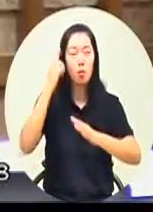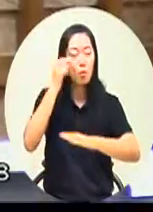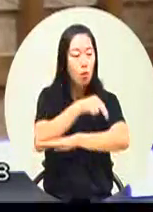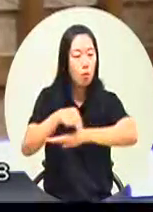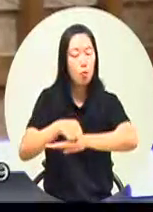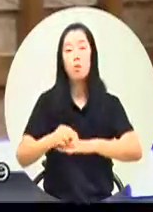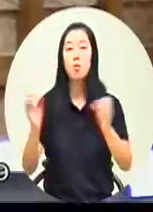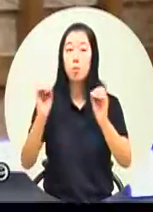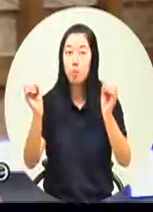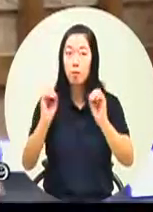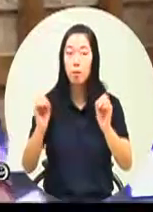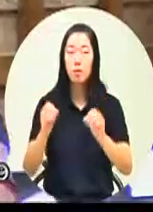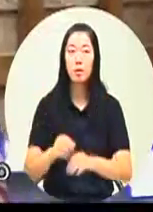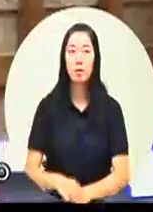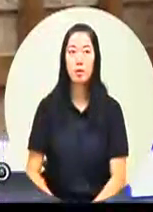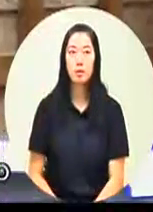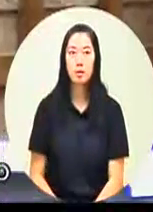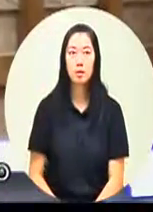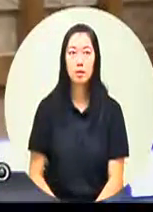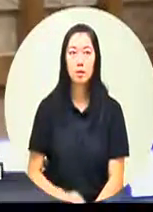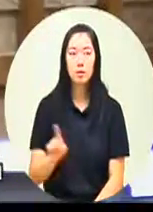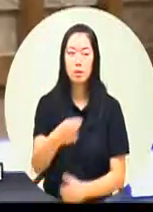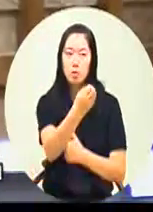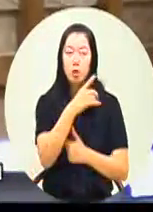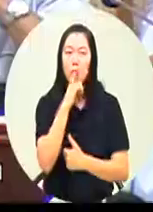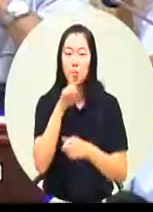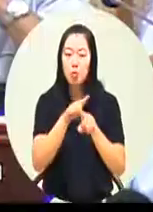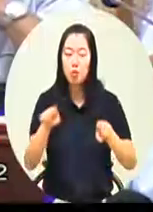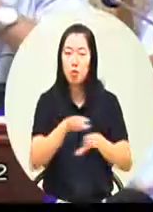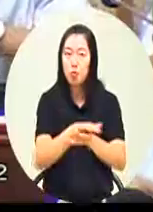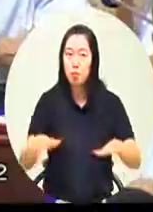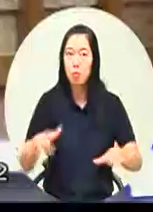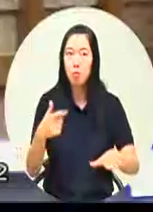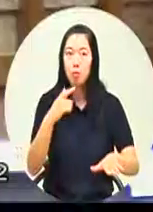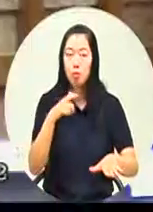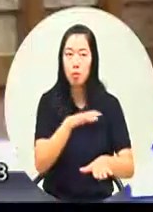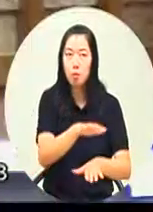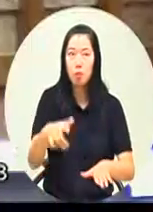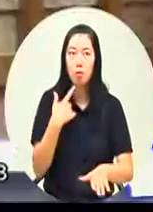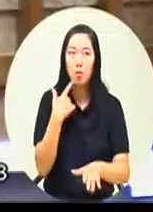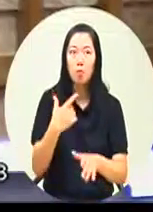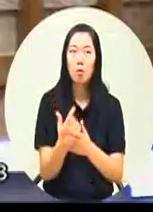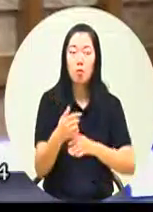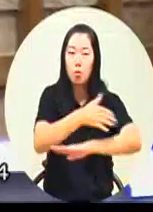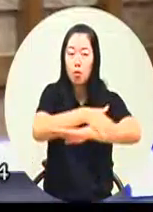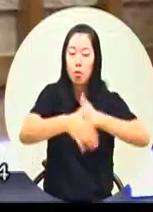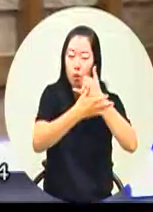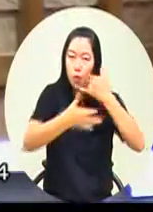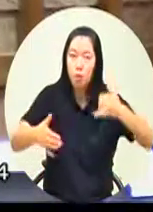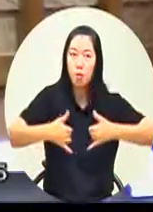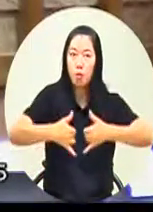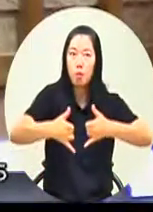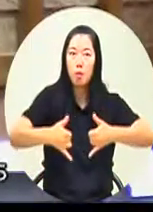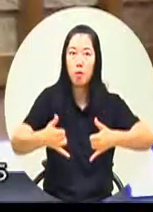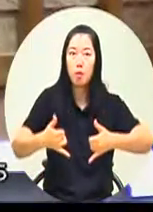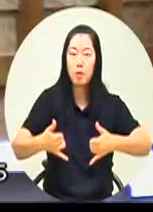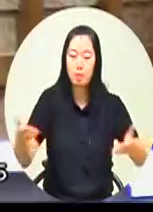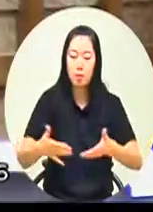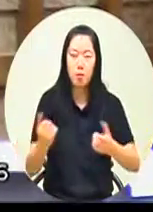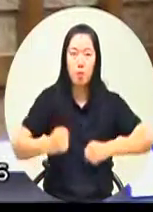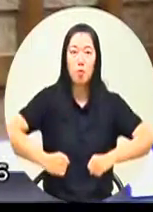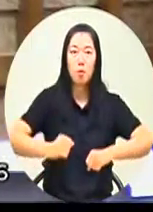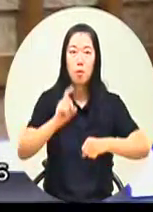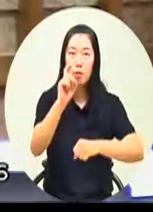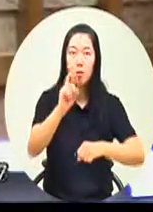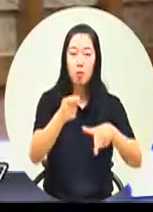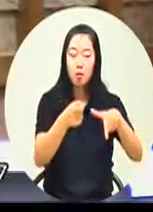啊。 那你要再用平面的，平面你的沿海路各拓宽十米，我们经费不就又更庞大？ 刚刚有